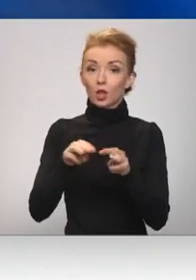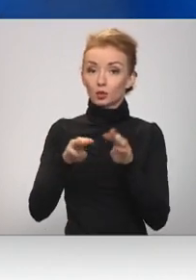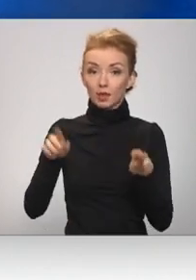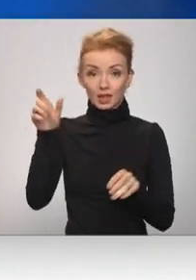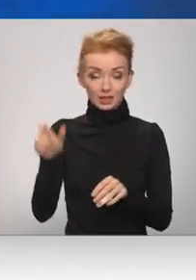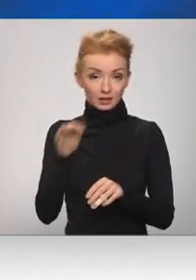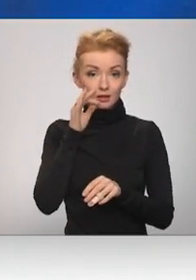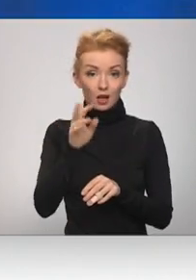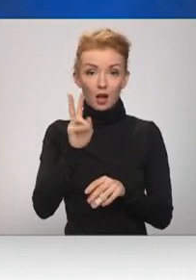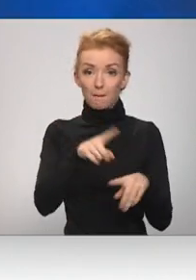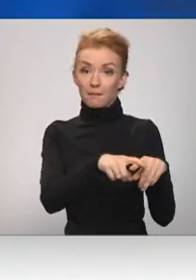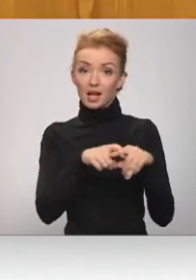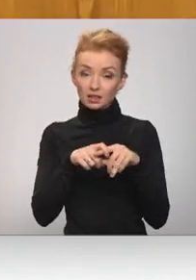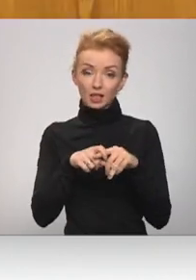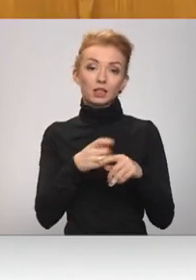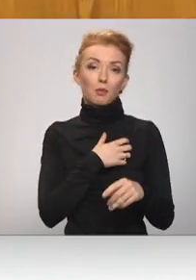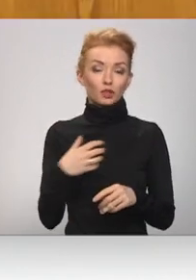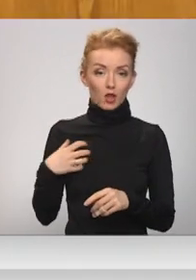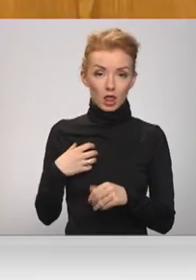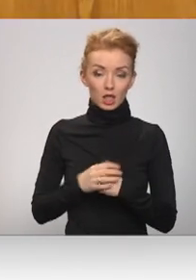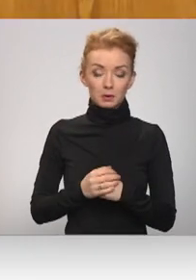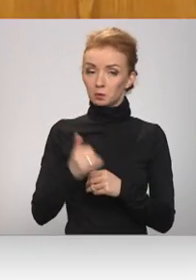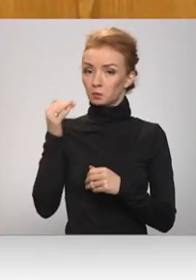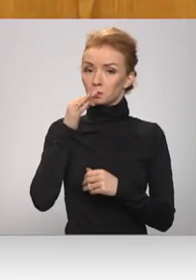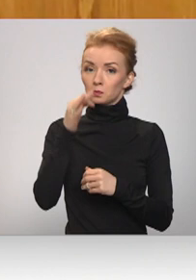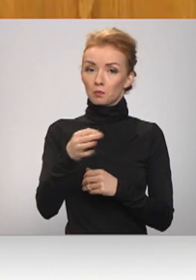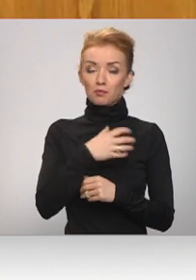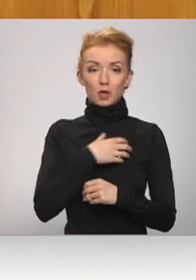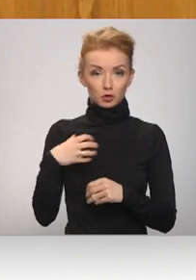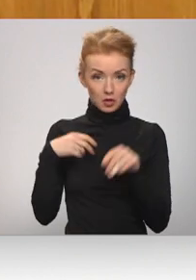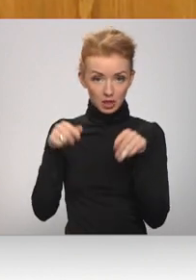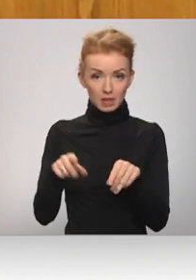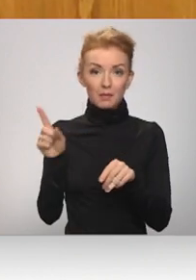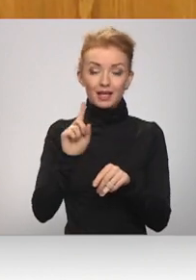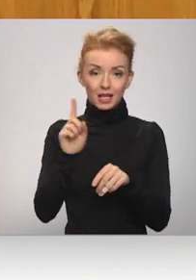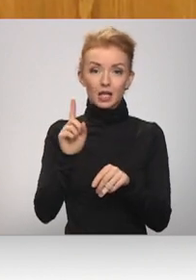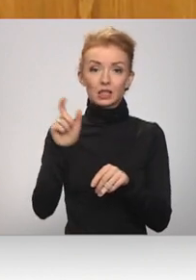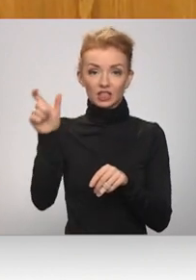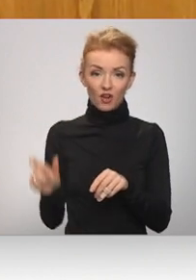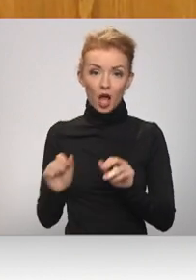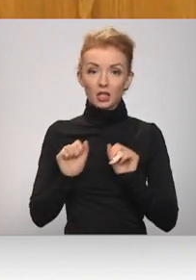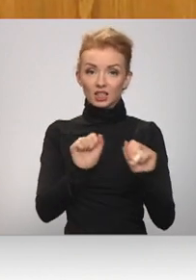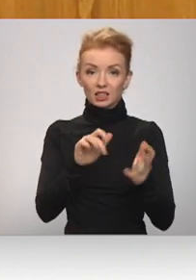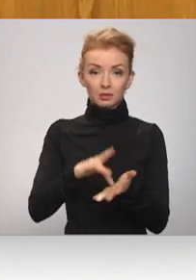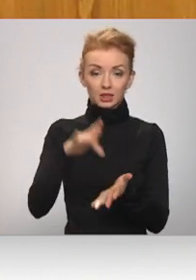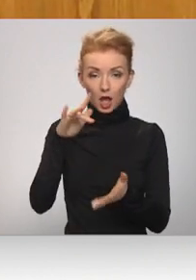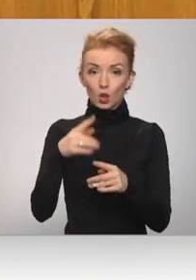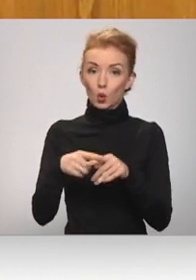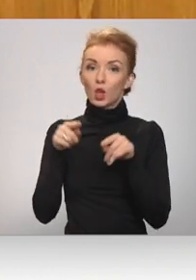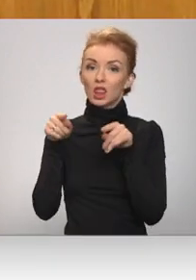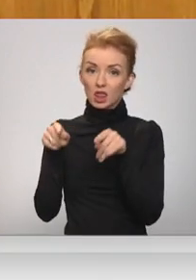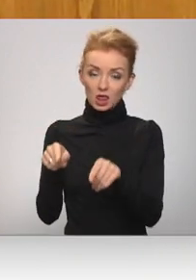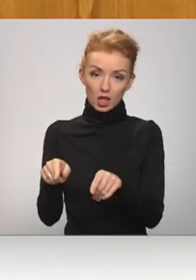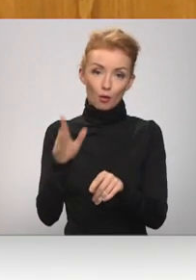ka iesaistīt varētu pašvaldības. Pašvaldībām ir šie civilās aizsardzības centri, un tas arī būtu kā,